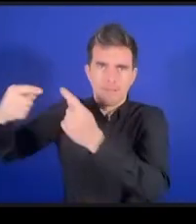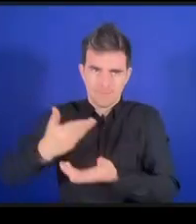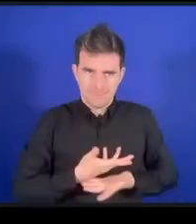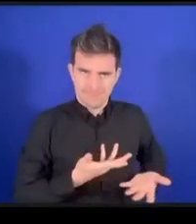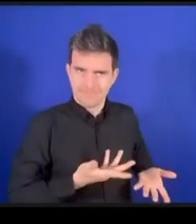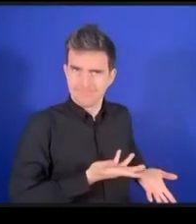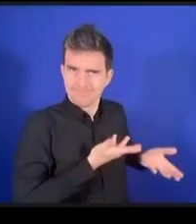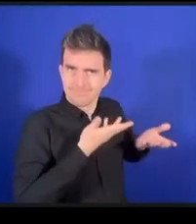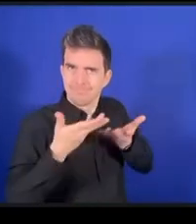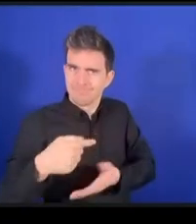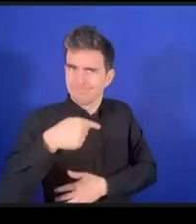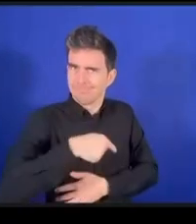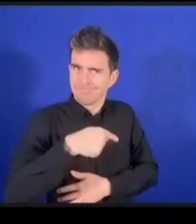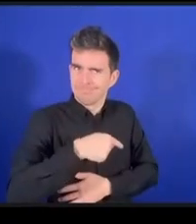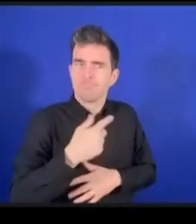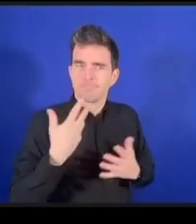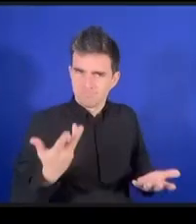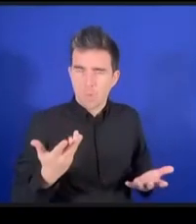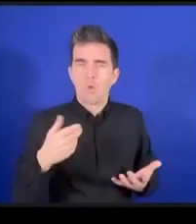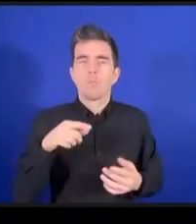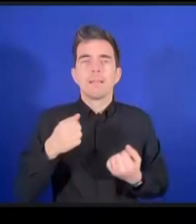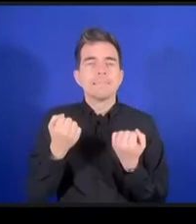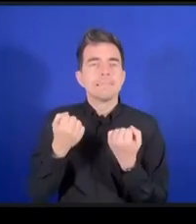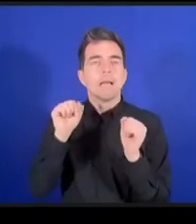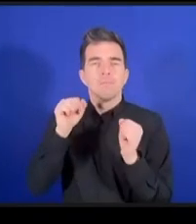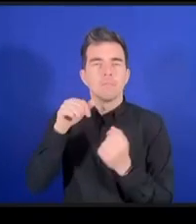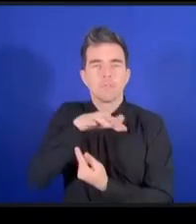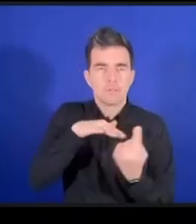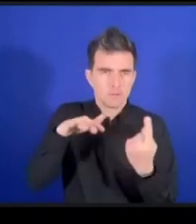безопасное цифровое пространство Спасибо